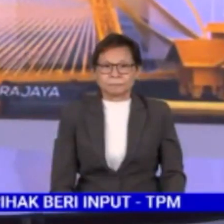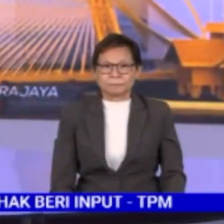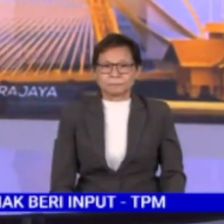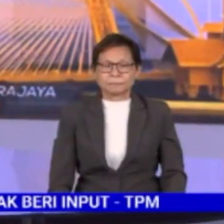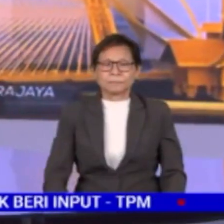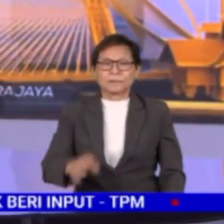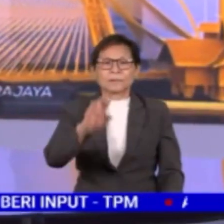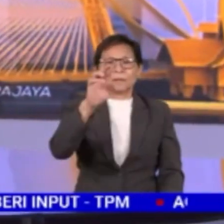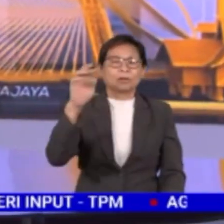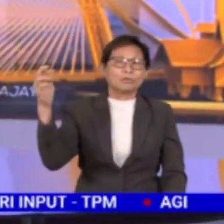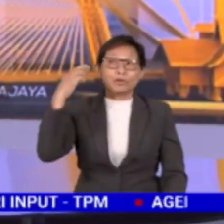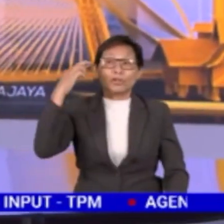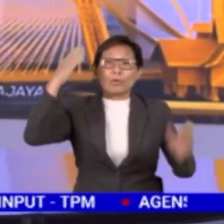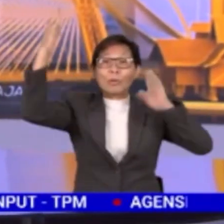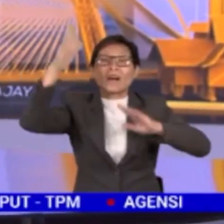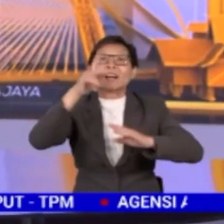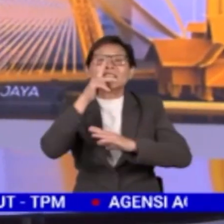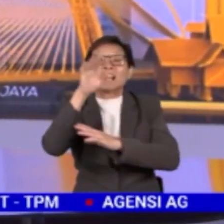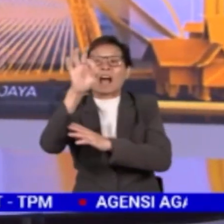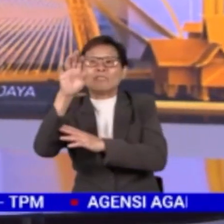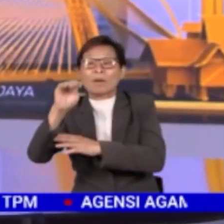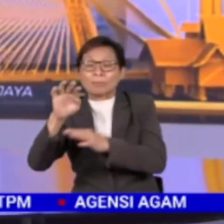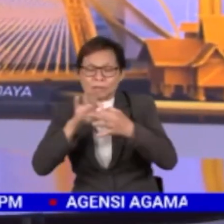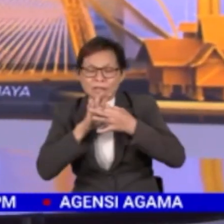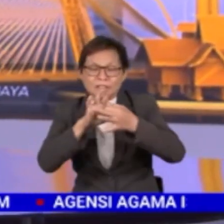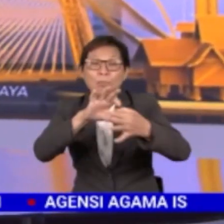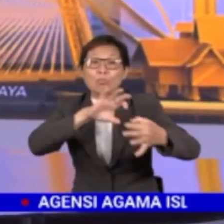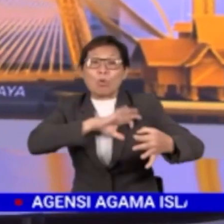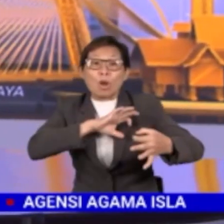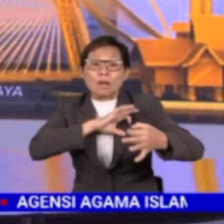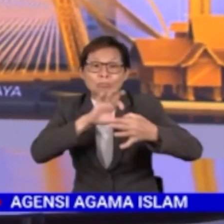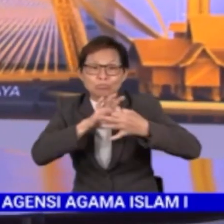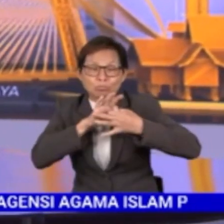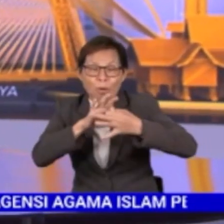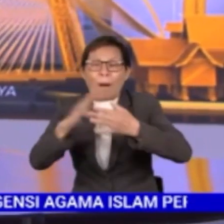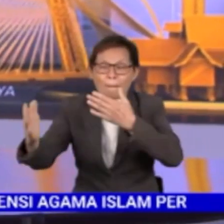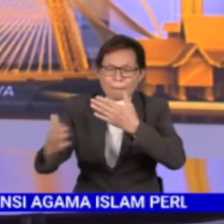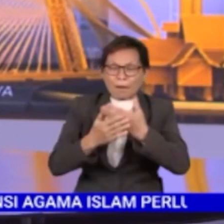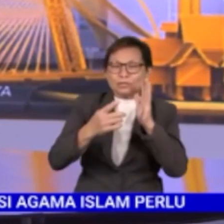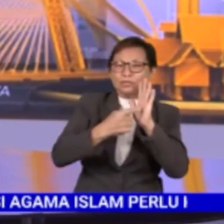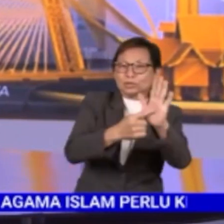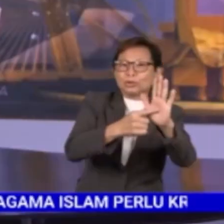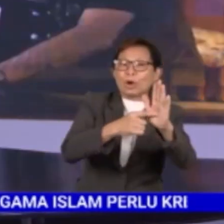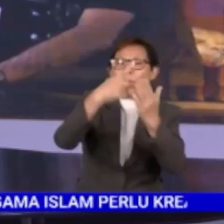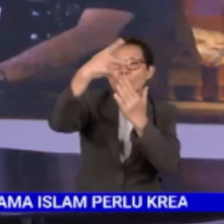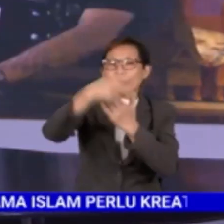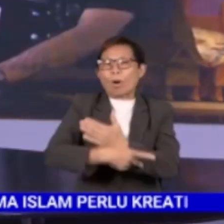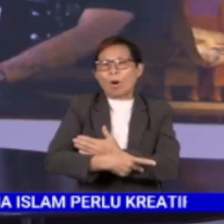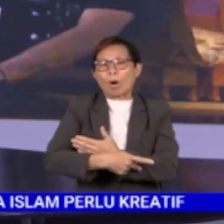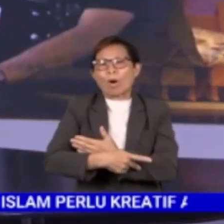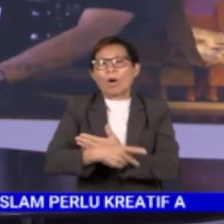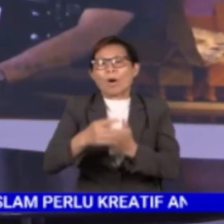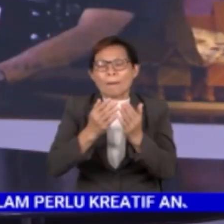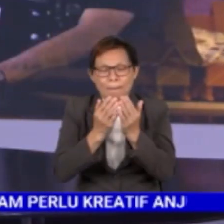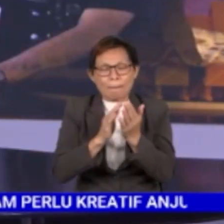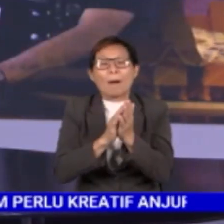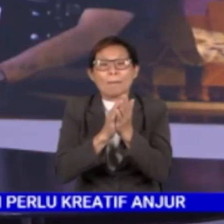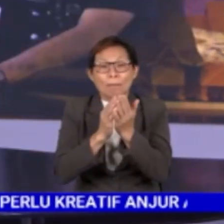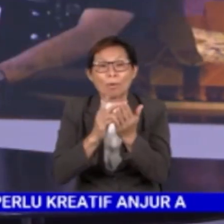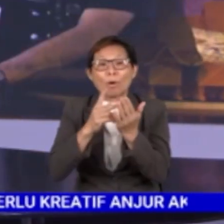video Malaysia kedai FM dengan kerjasama PDAM Kedah bakal kembali menyiarkan program kuliah Ramadan pada tahun ini